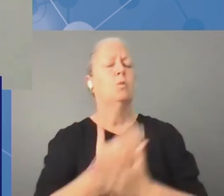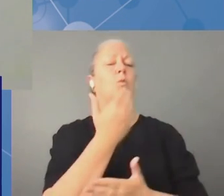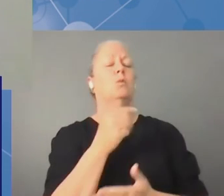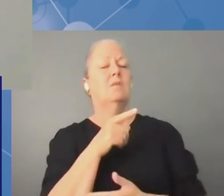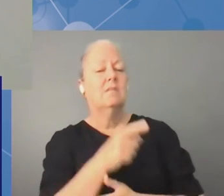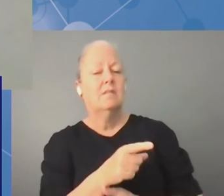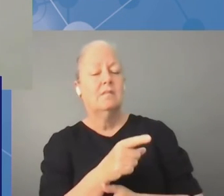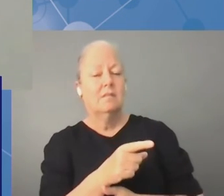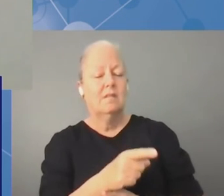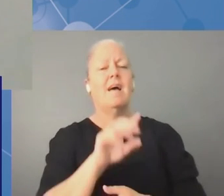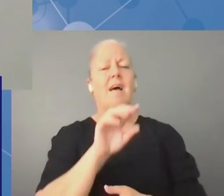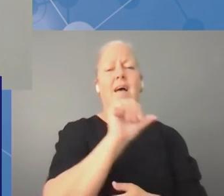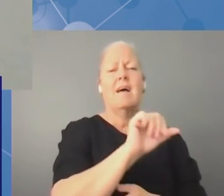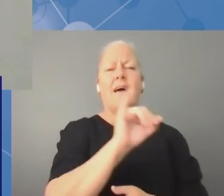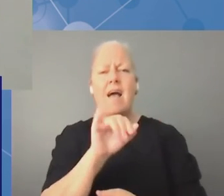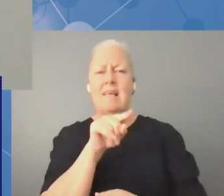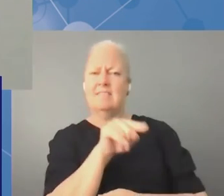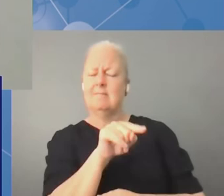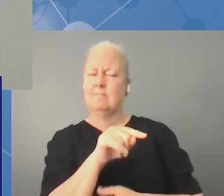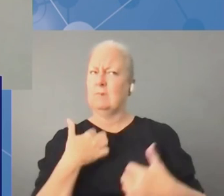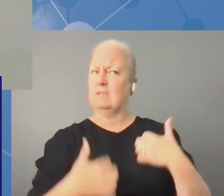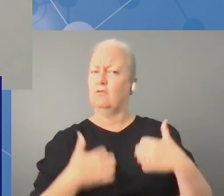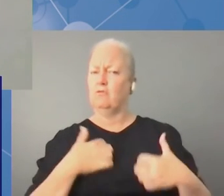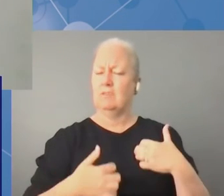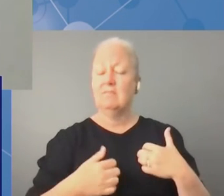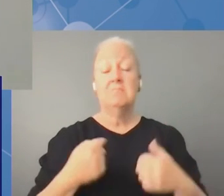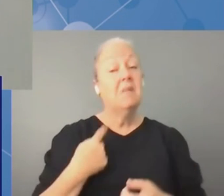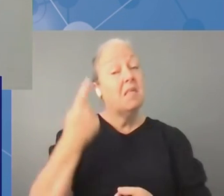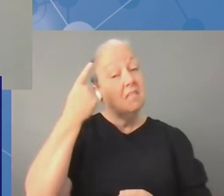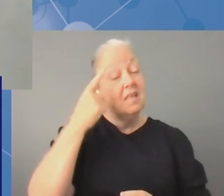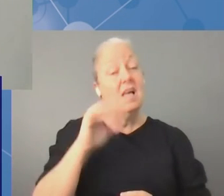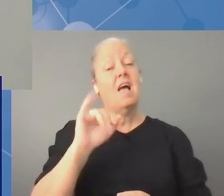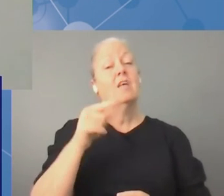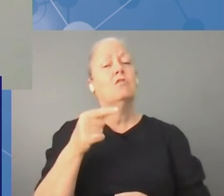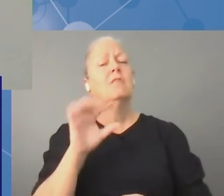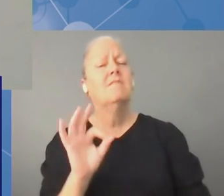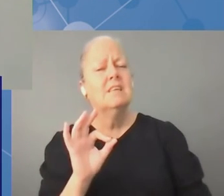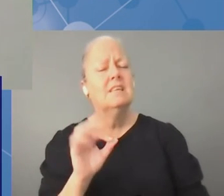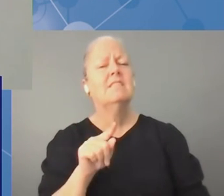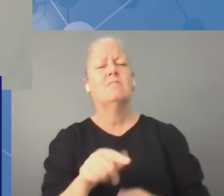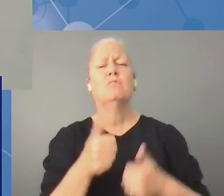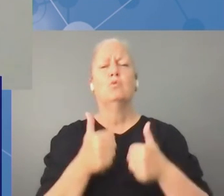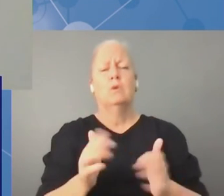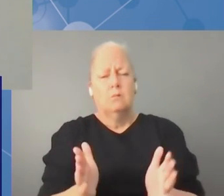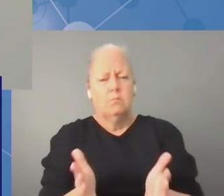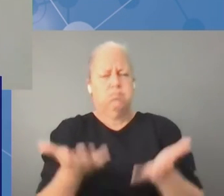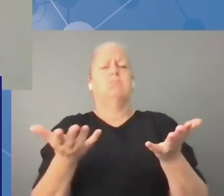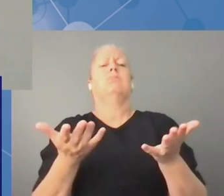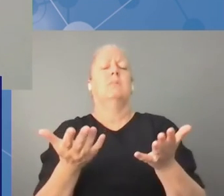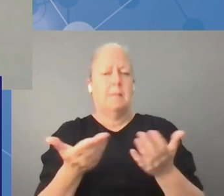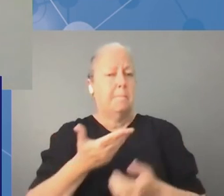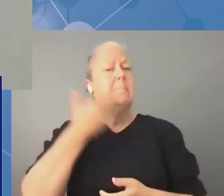такие темы, которые появлялись очень часто, например, права человека, но совершенно новые темы также здесь прозвучали,